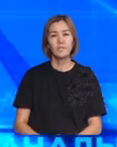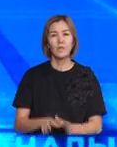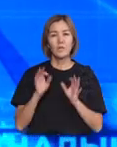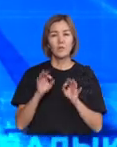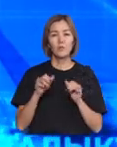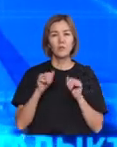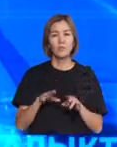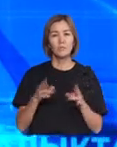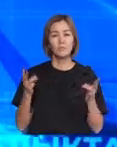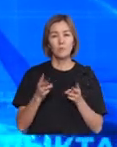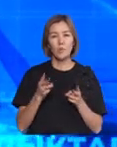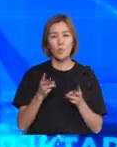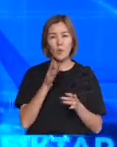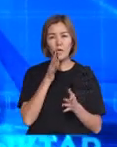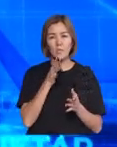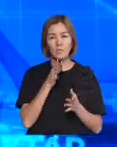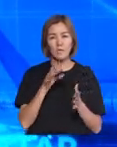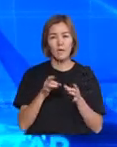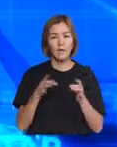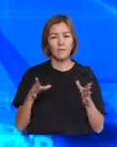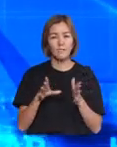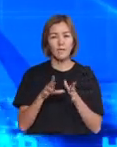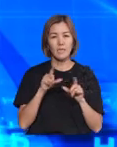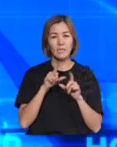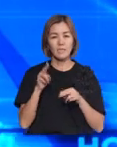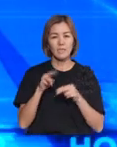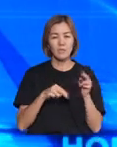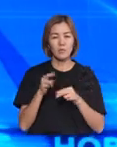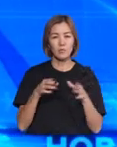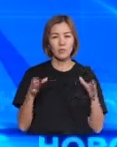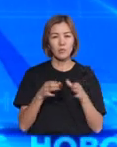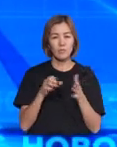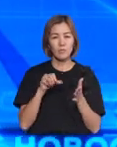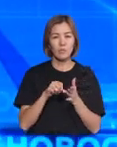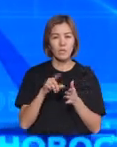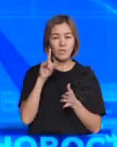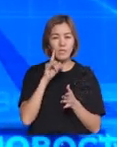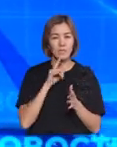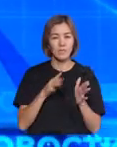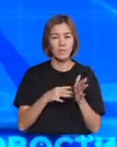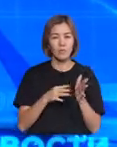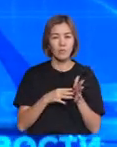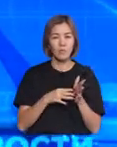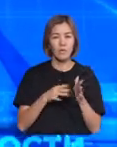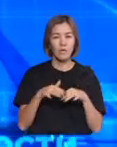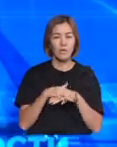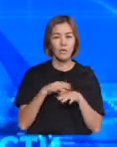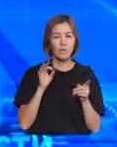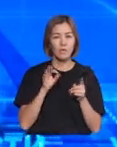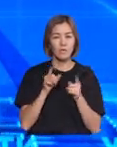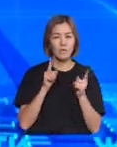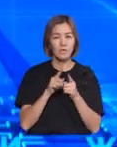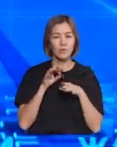Дұрыс шешім қабылдайтын уақыт. Атом электр станциясын салу жөніндегі штаб мүшелері еліміздің 9 өңірінде халықпен кездесулер